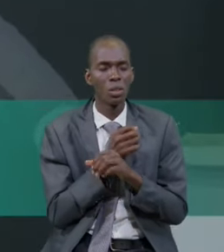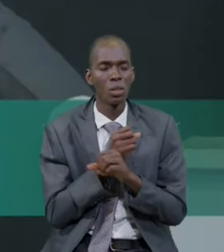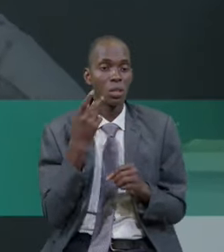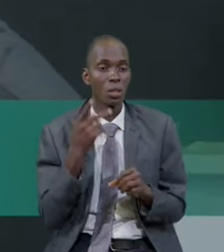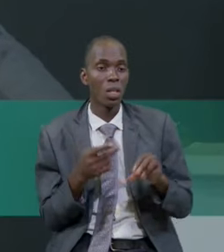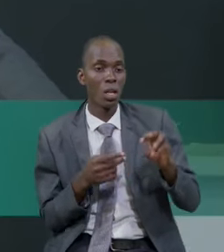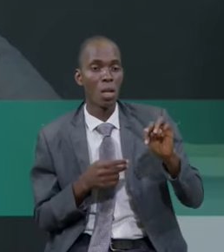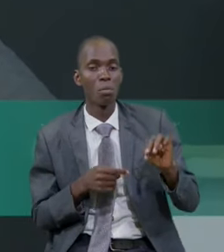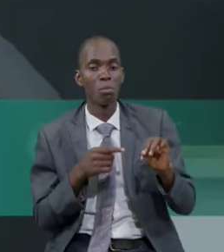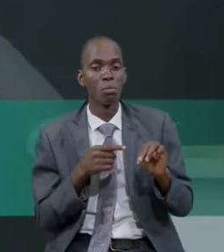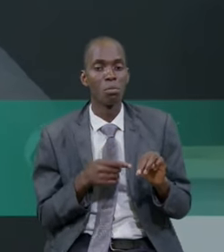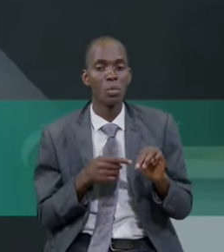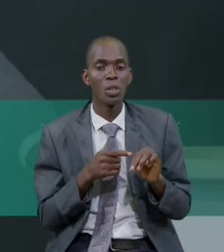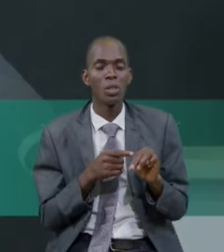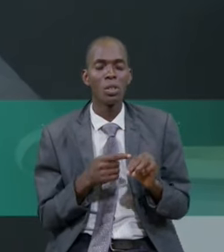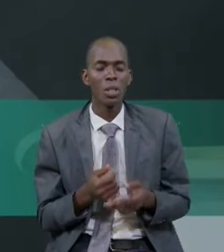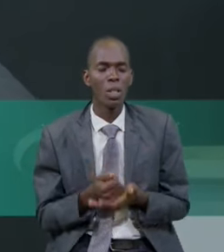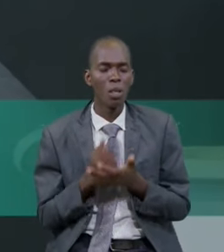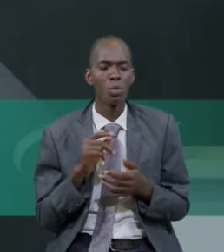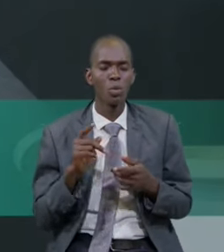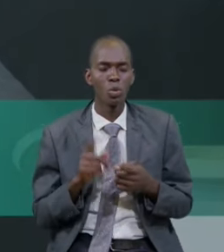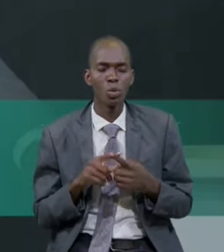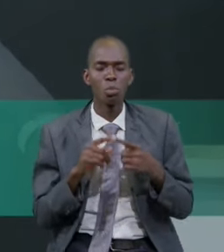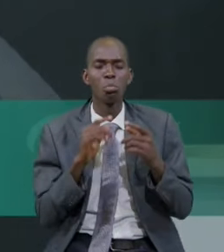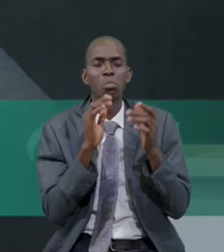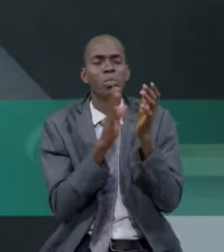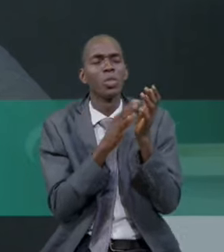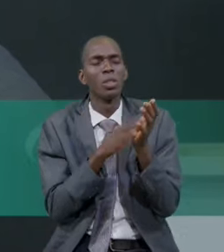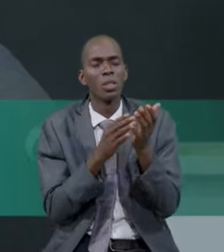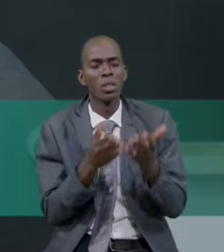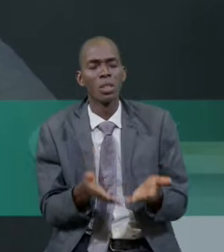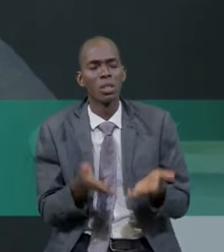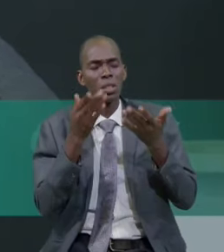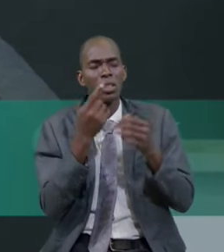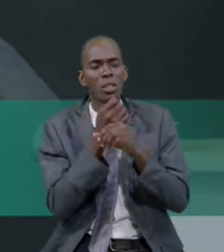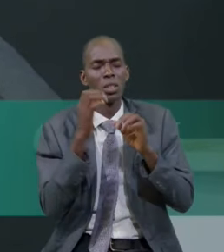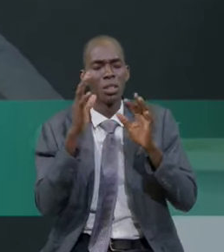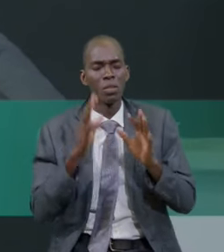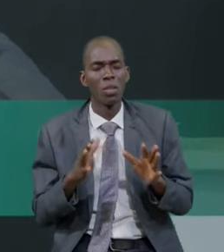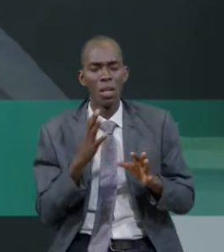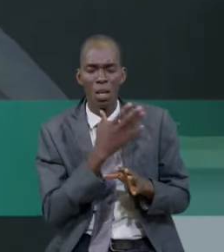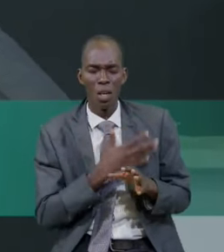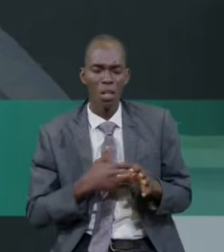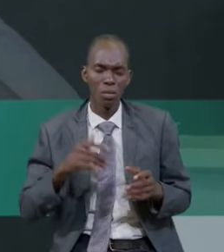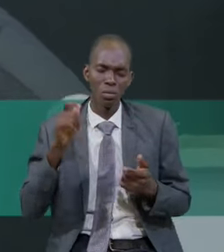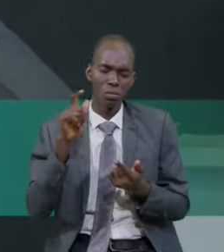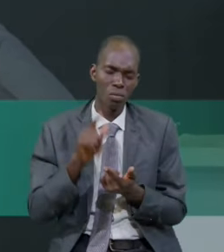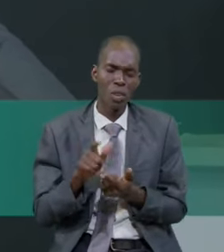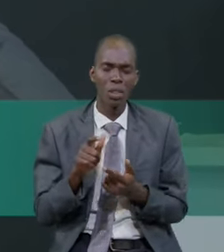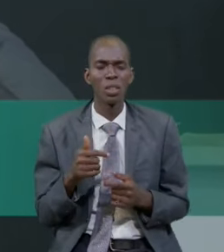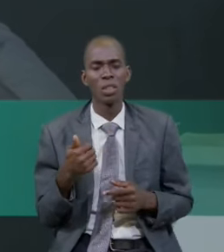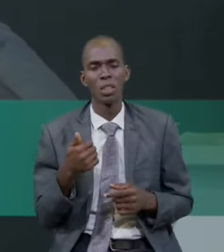faire, à magnifier le Sauveur et à minimiser le moi.